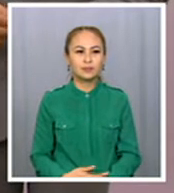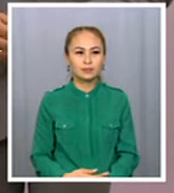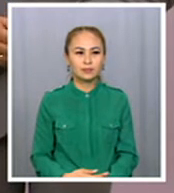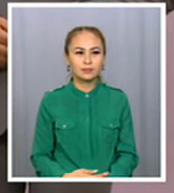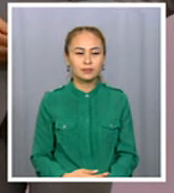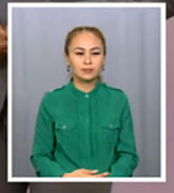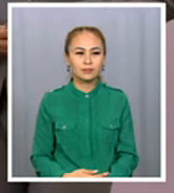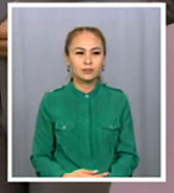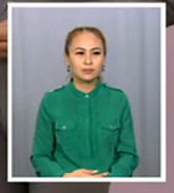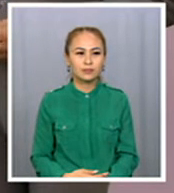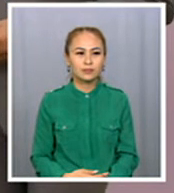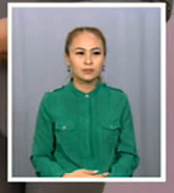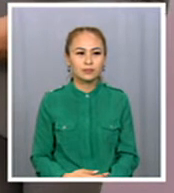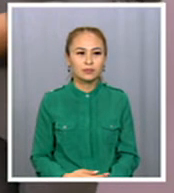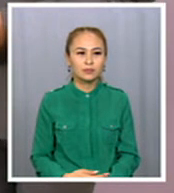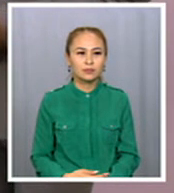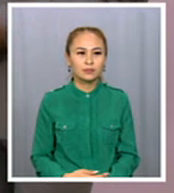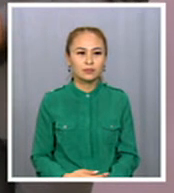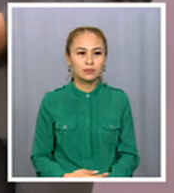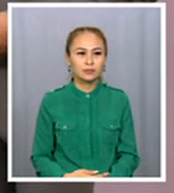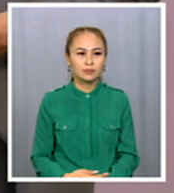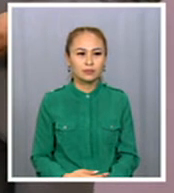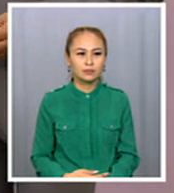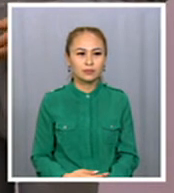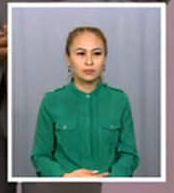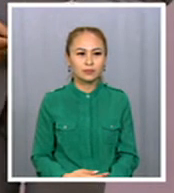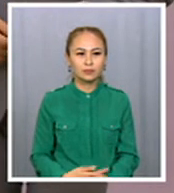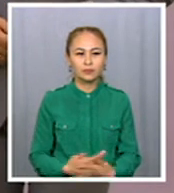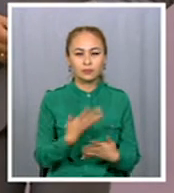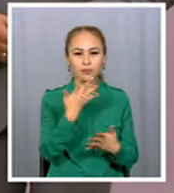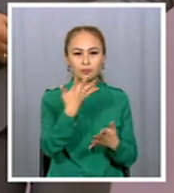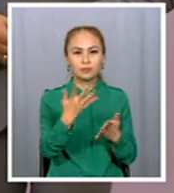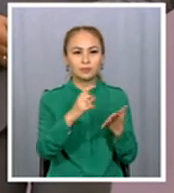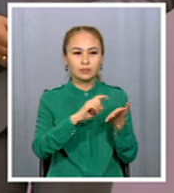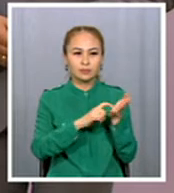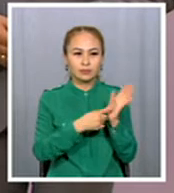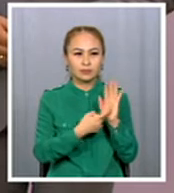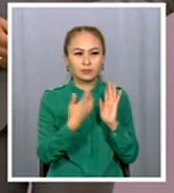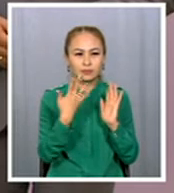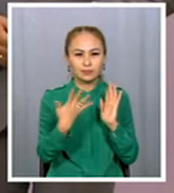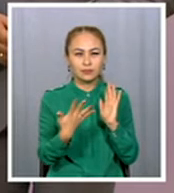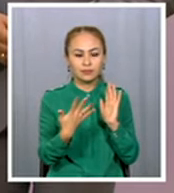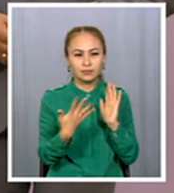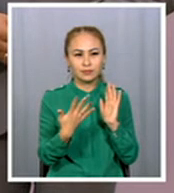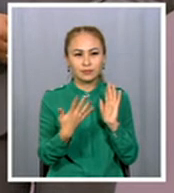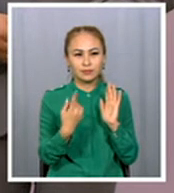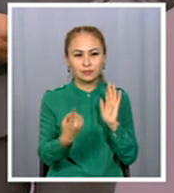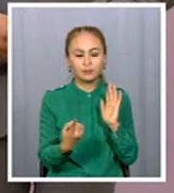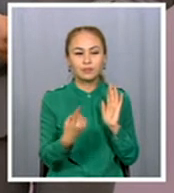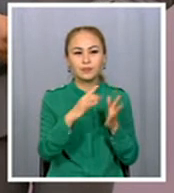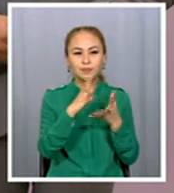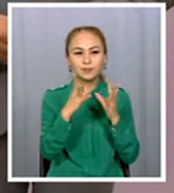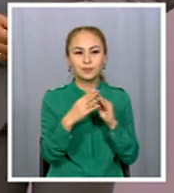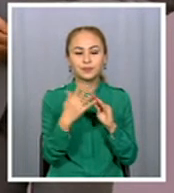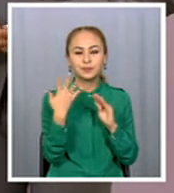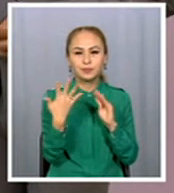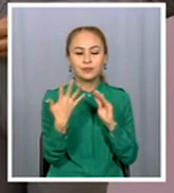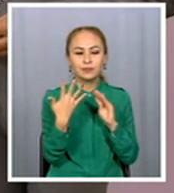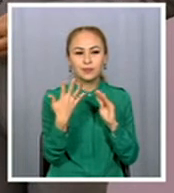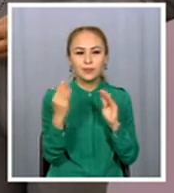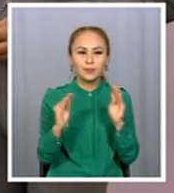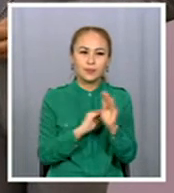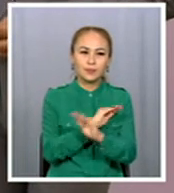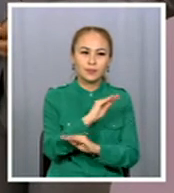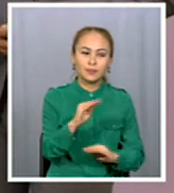Дұрыс айтасыңдар, 6 санның құрамында 5 саны 1 рет кездеседі. Демек, бөлінідіге 1-ді жазамыз. Содан